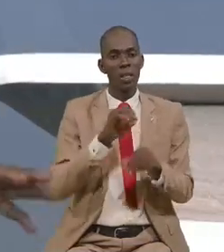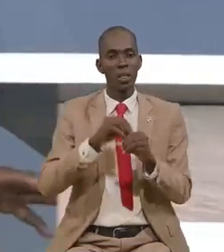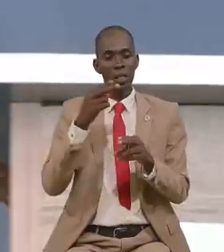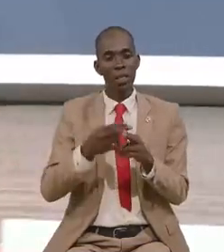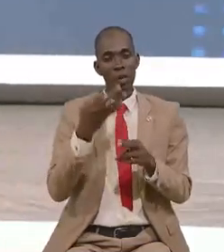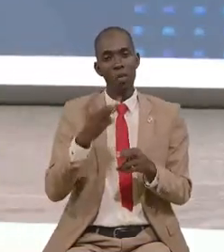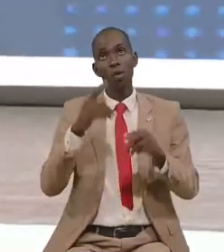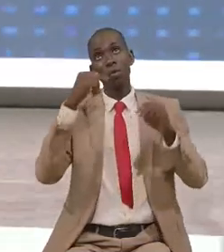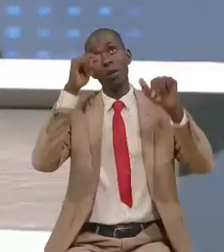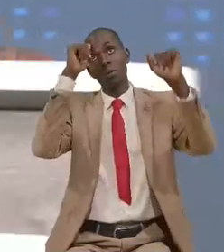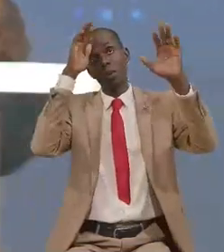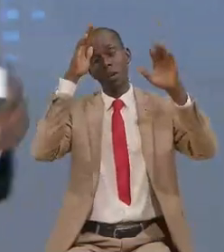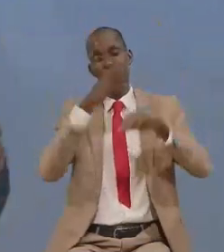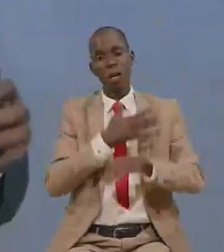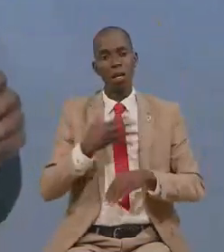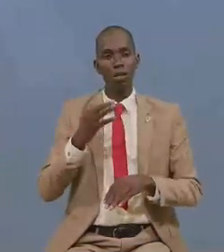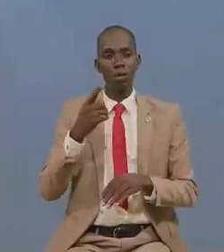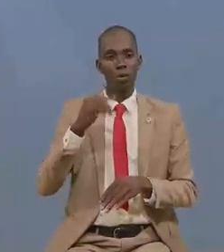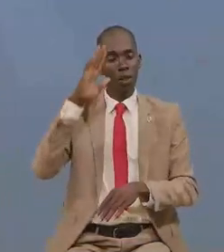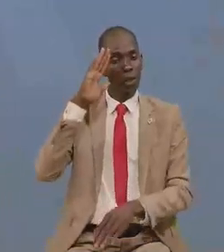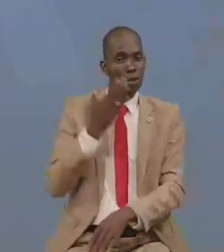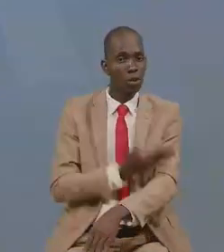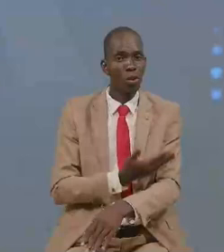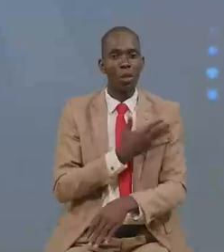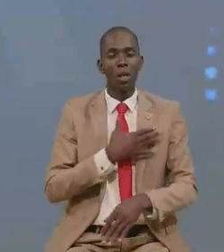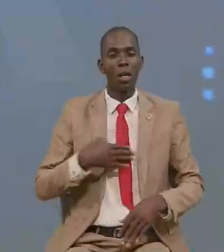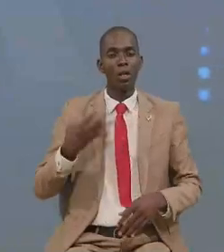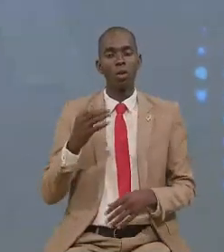Fils et du Saint-Esprit.